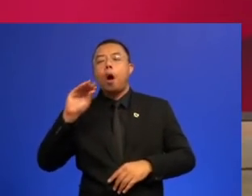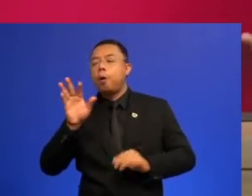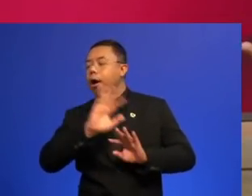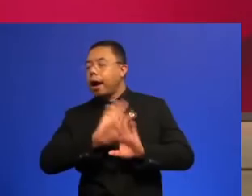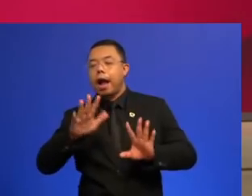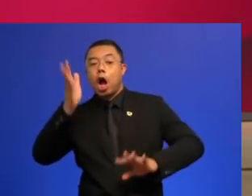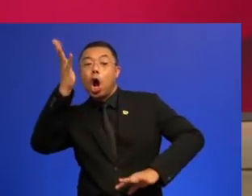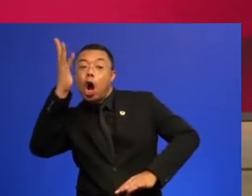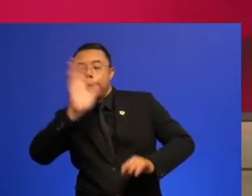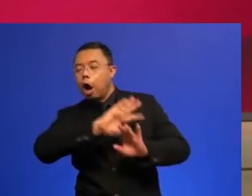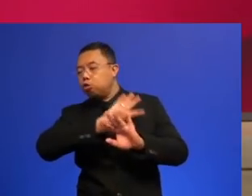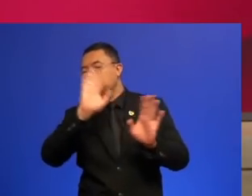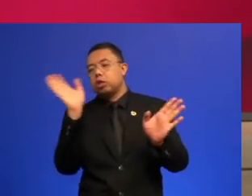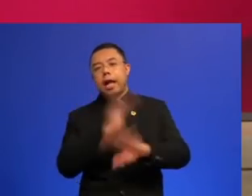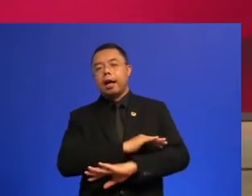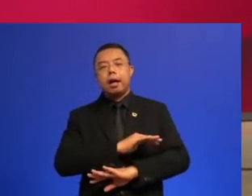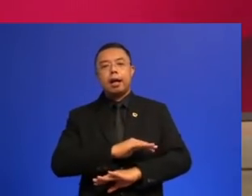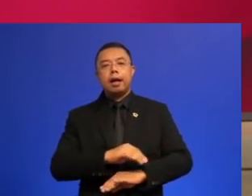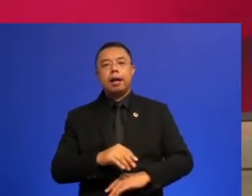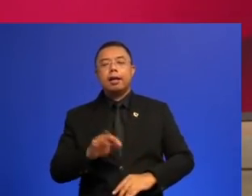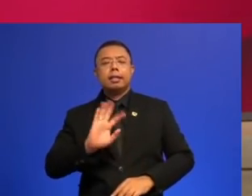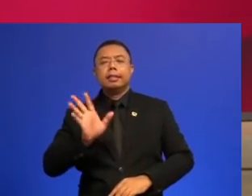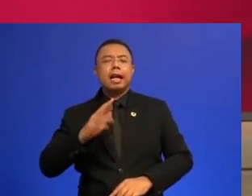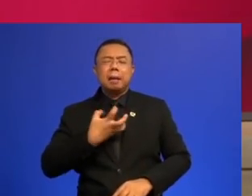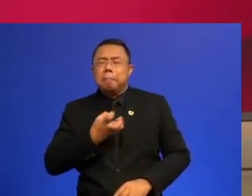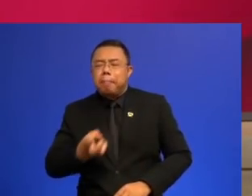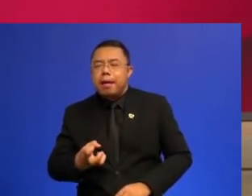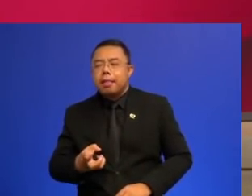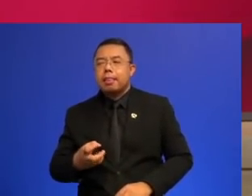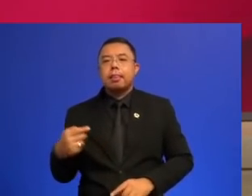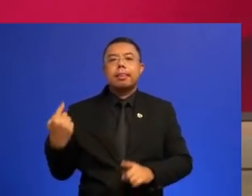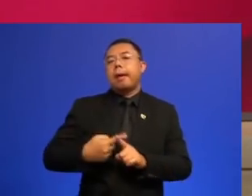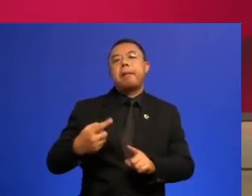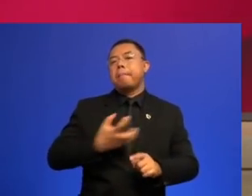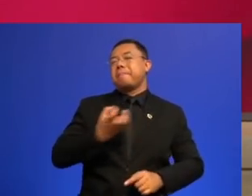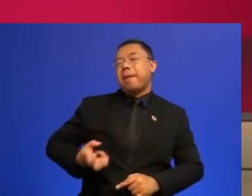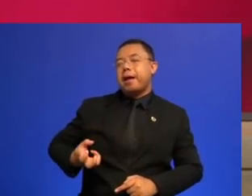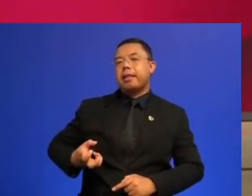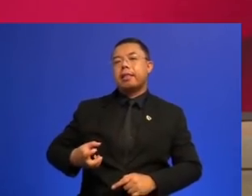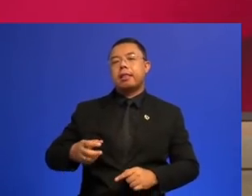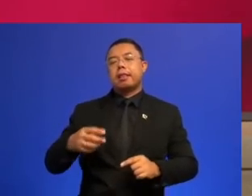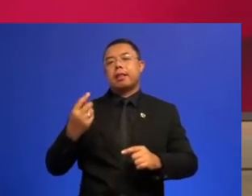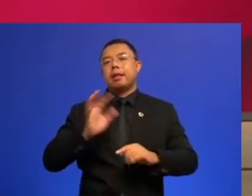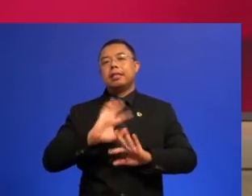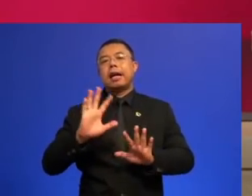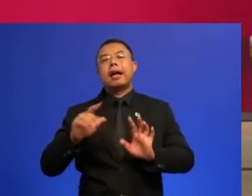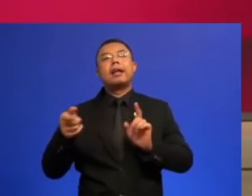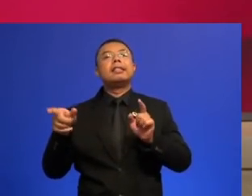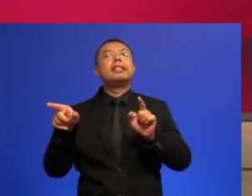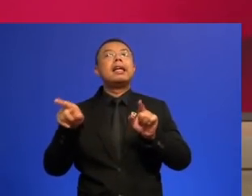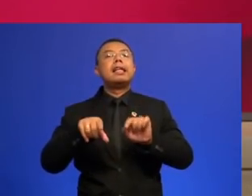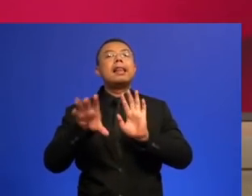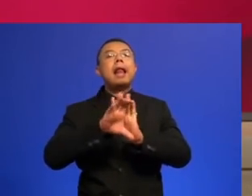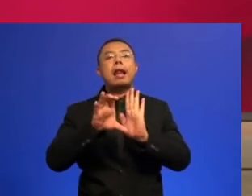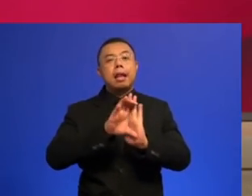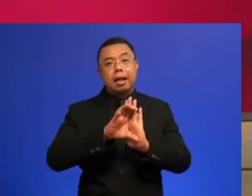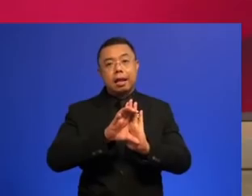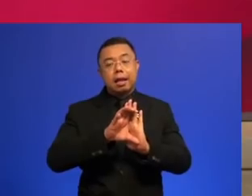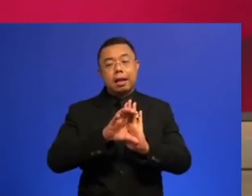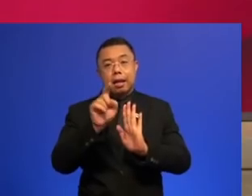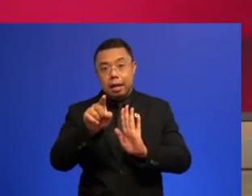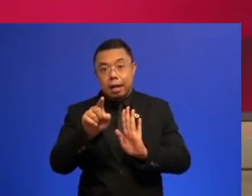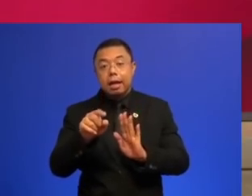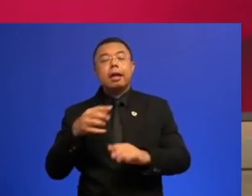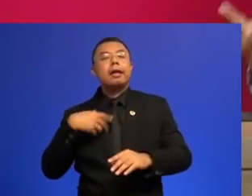jangan berkhutbah lagi, ingat itu. Jangan pahit, nanti pahit, pangkat dua. Tapi jadi teladan.